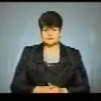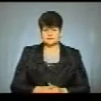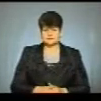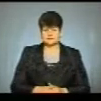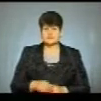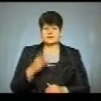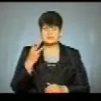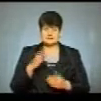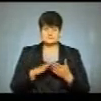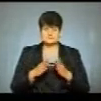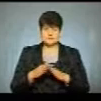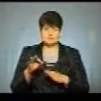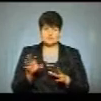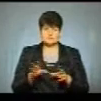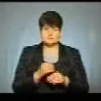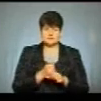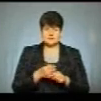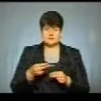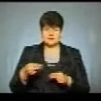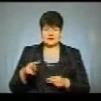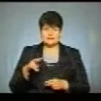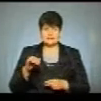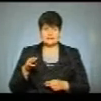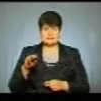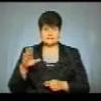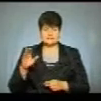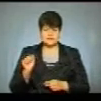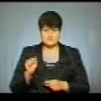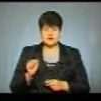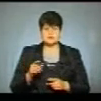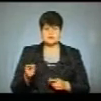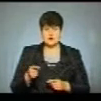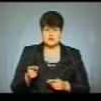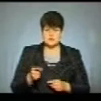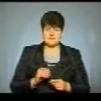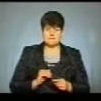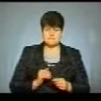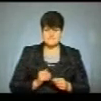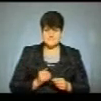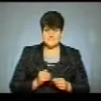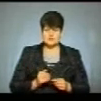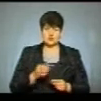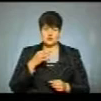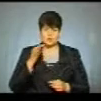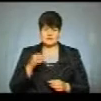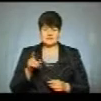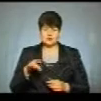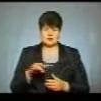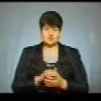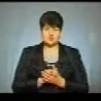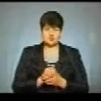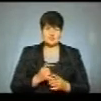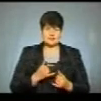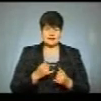Три меморандуми про співпрацю підписали литовці з тернополянами під час бізнес-форуму «Литва-Україна. Досвід Європейського Союзу» для